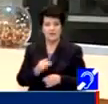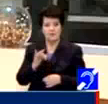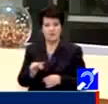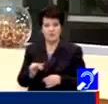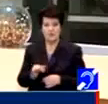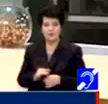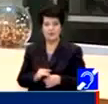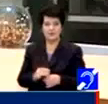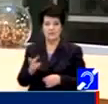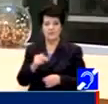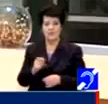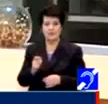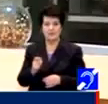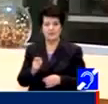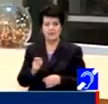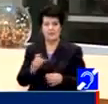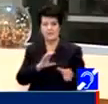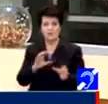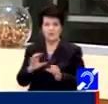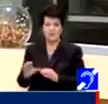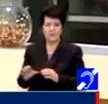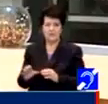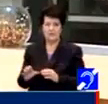și e-health și securitatea